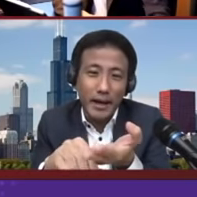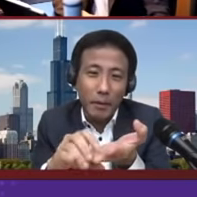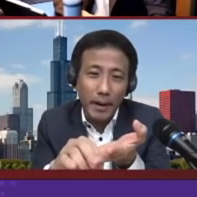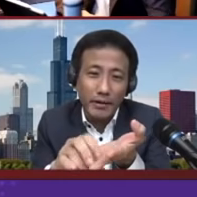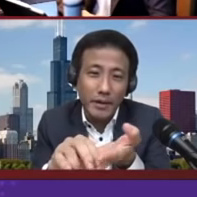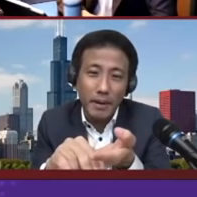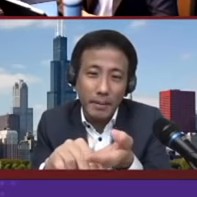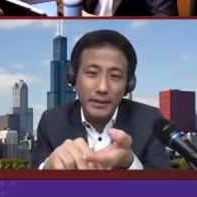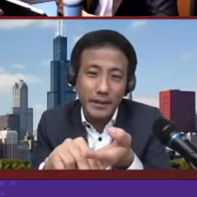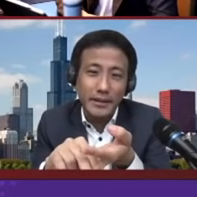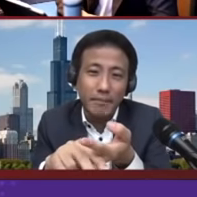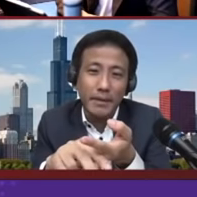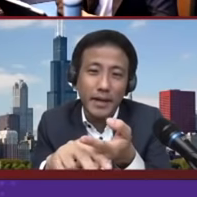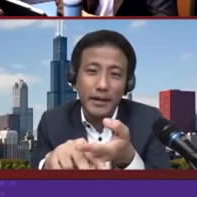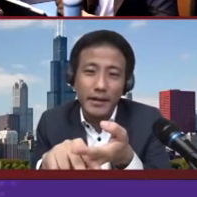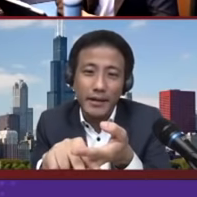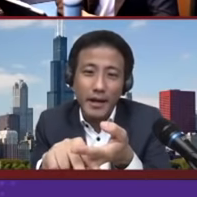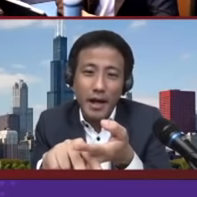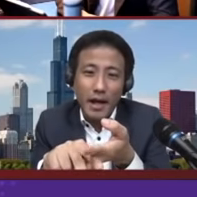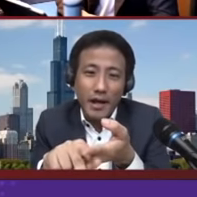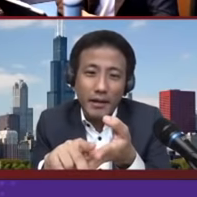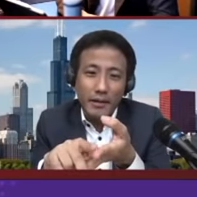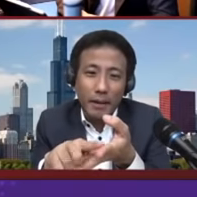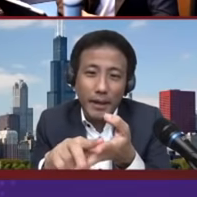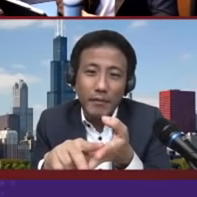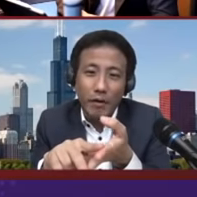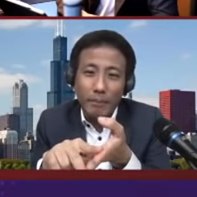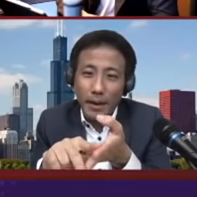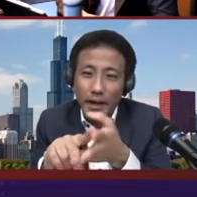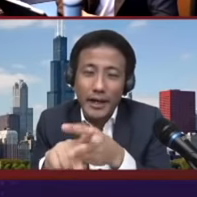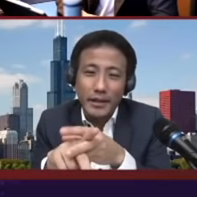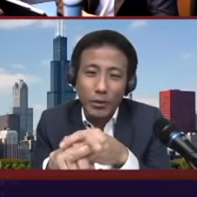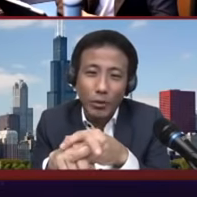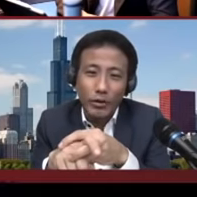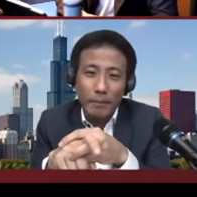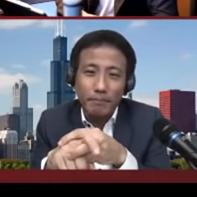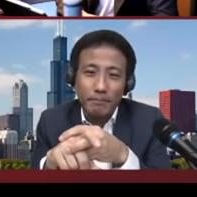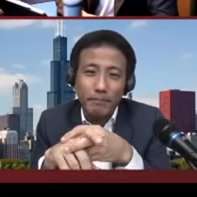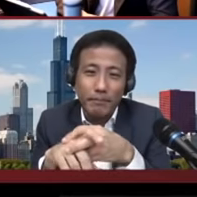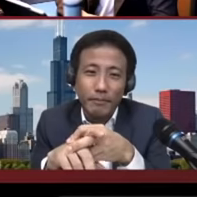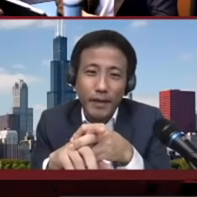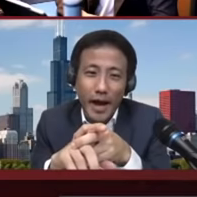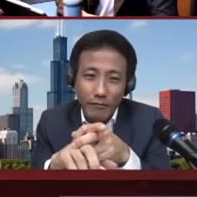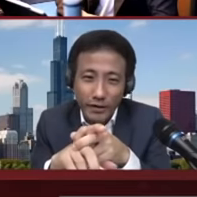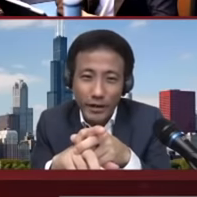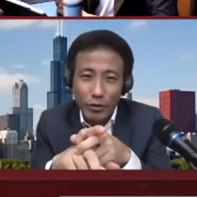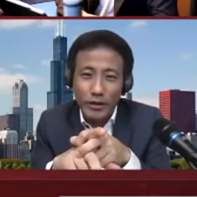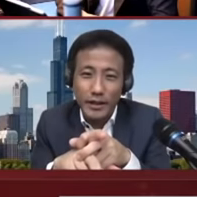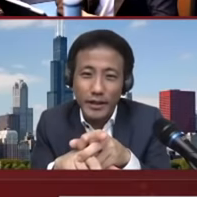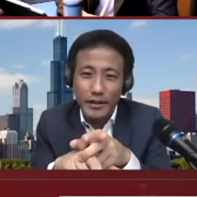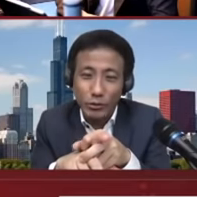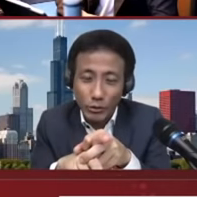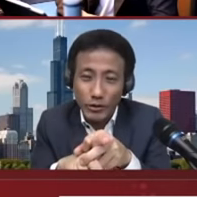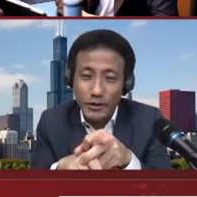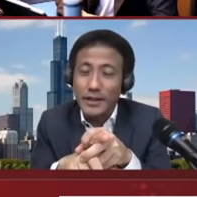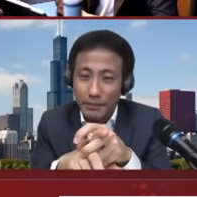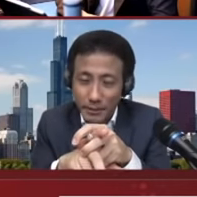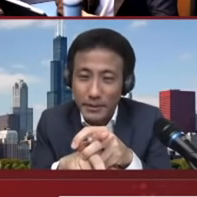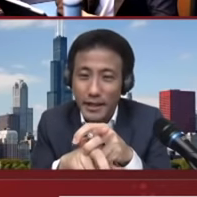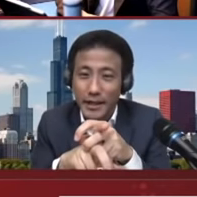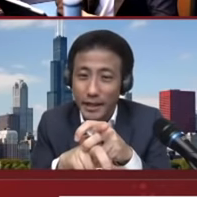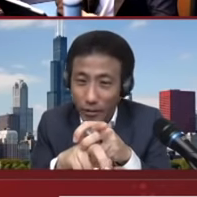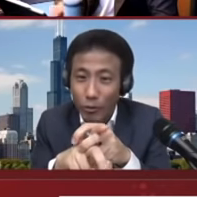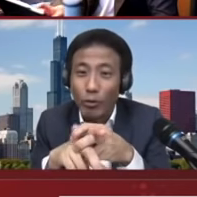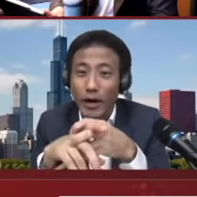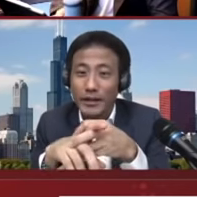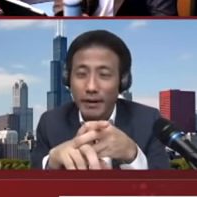ผ่านไอ้ proprietary payment system เนี่ย ทำให้ developer เนี่ยจะถูกเก็บค่าฟรีอยู่ที่สูงสุดถึง